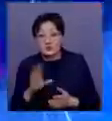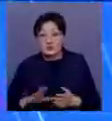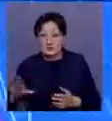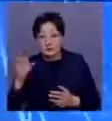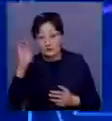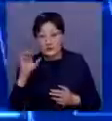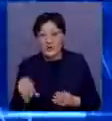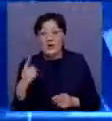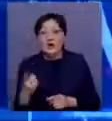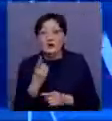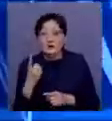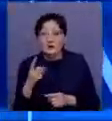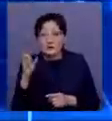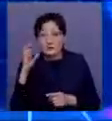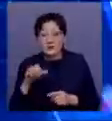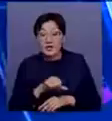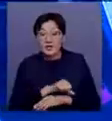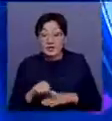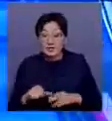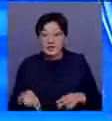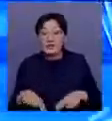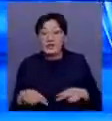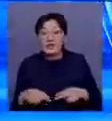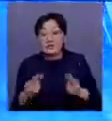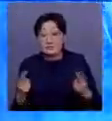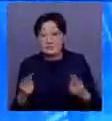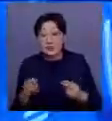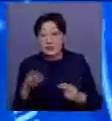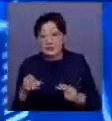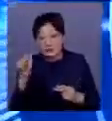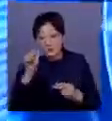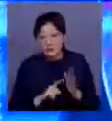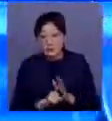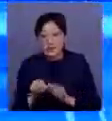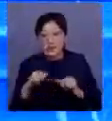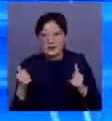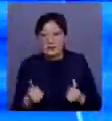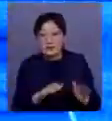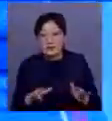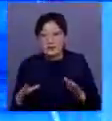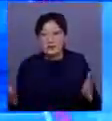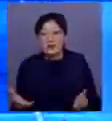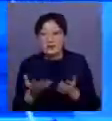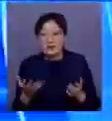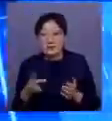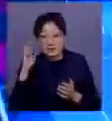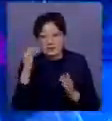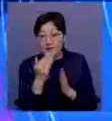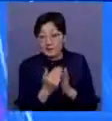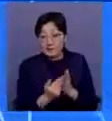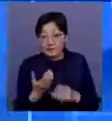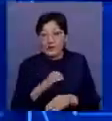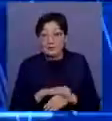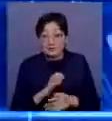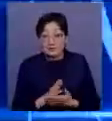арасында алғашқылардың бірі болып шекарасын ашты. Сондай-ақ мамыр айынан бастап карантин шаралары жеңілдетілетін елдердің тізімі де